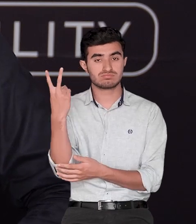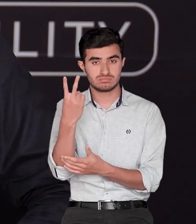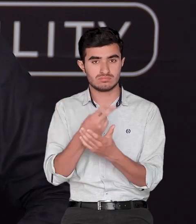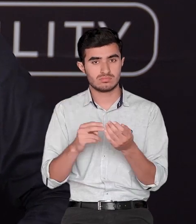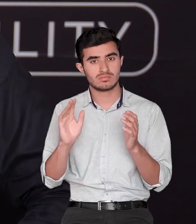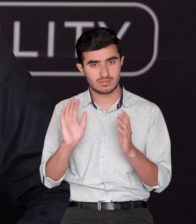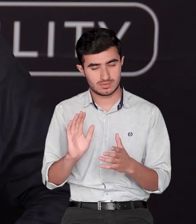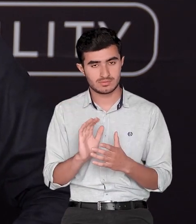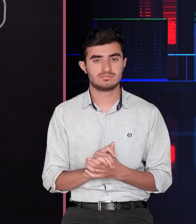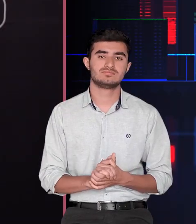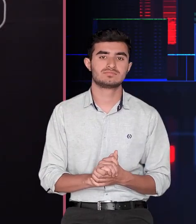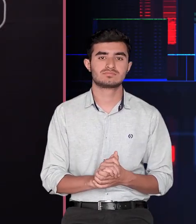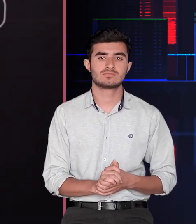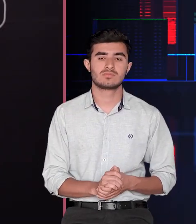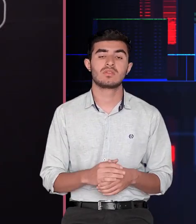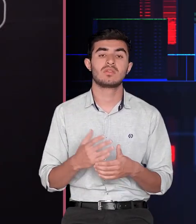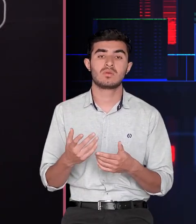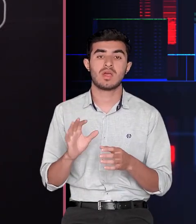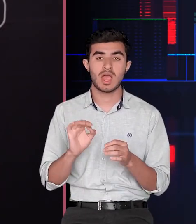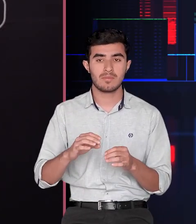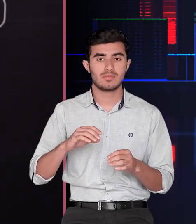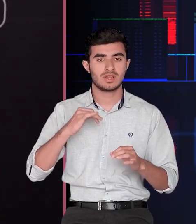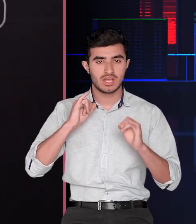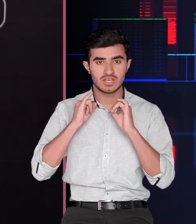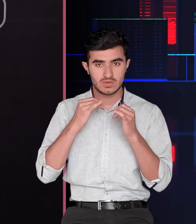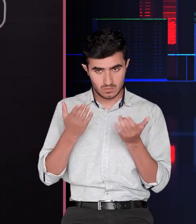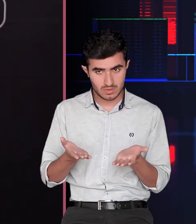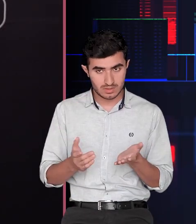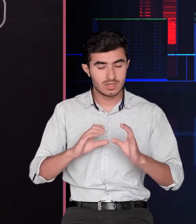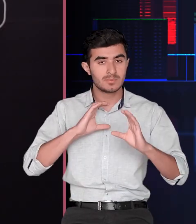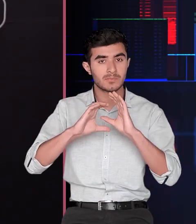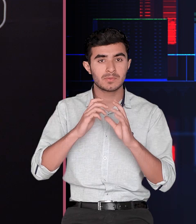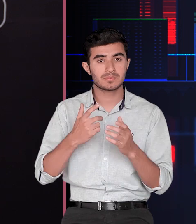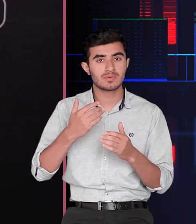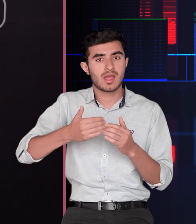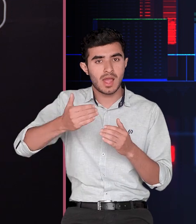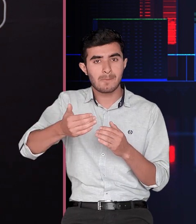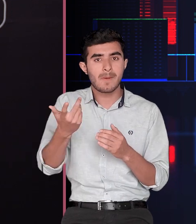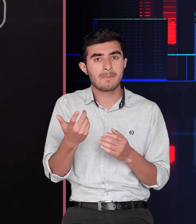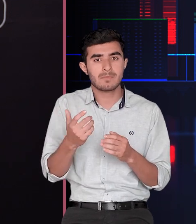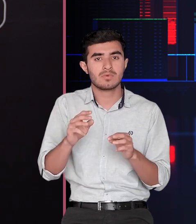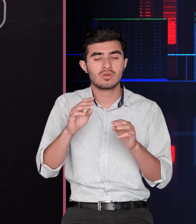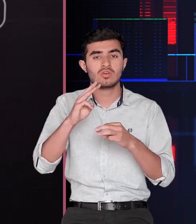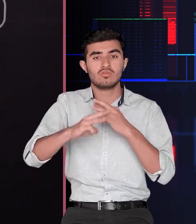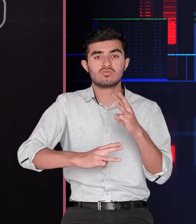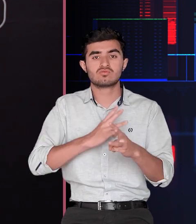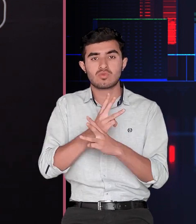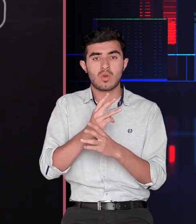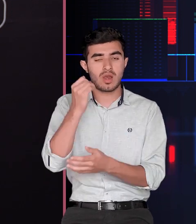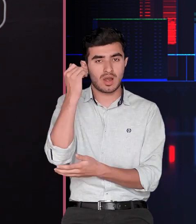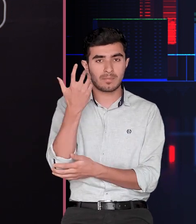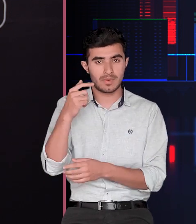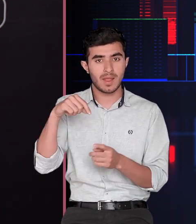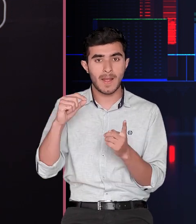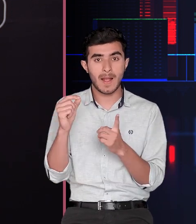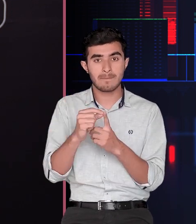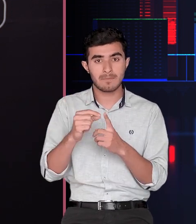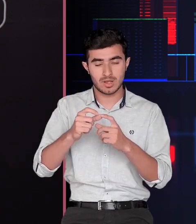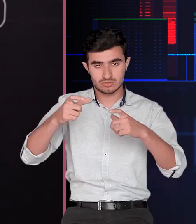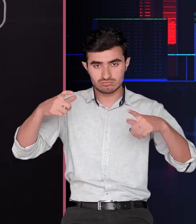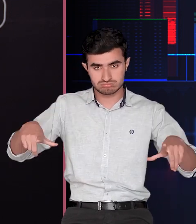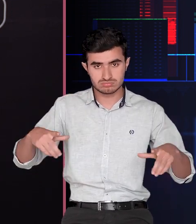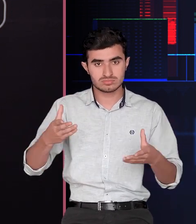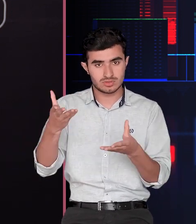प्लस कंट्रीज़ हैं जिनमें ये टेंट पैगिंग हो रही है। और ना सिर्फ टेंट पैगिंग हो रही है बल्कि इसका वर्ल्ड कप भी हो रहा